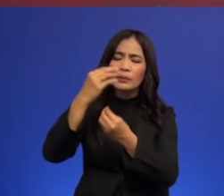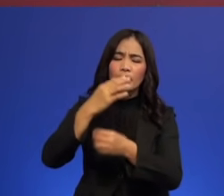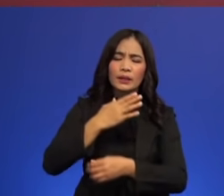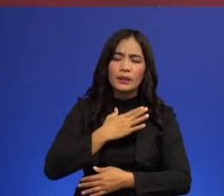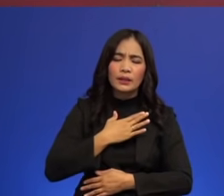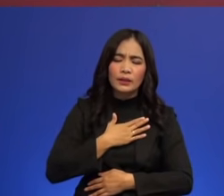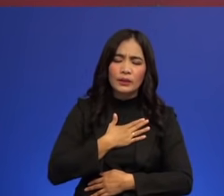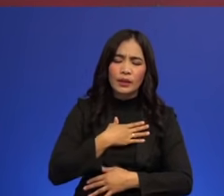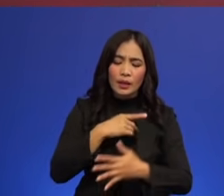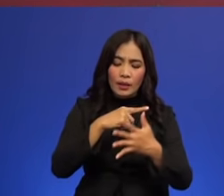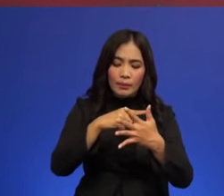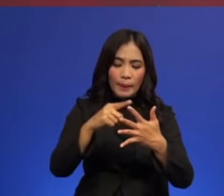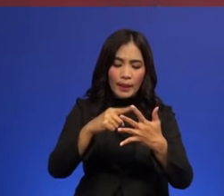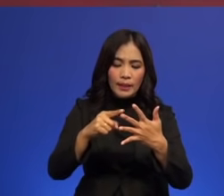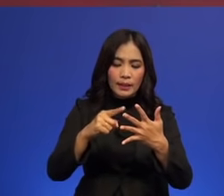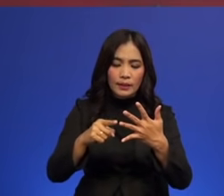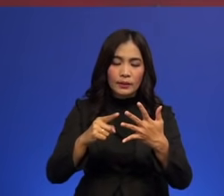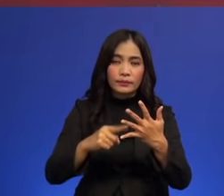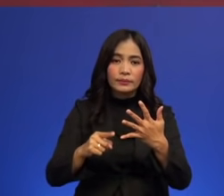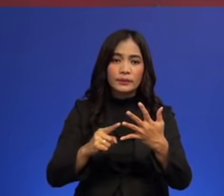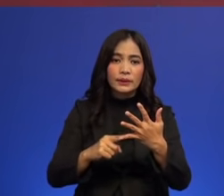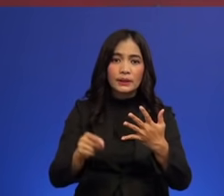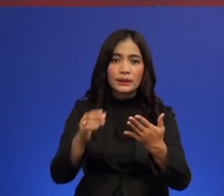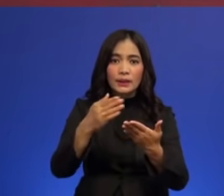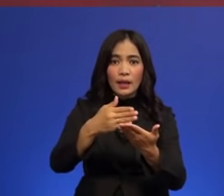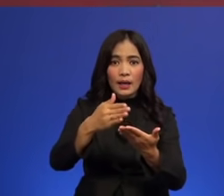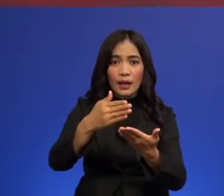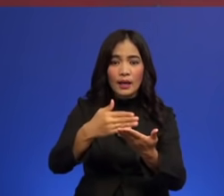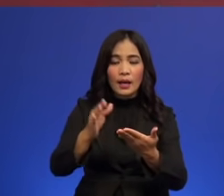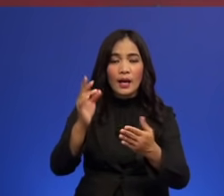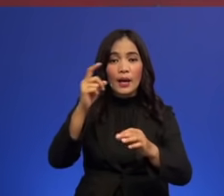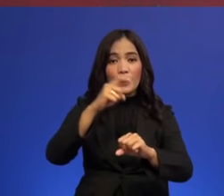ajarku menghitung sisa